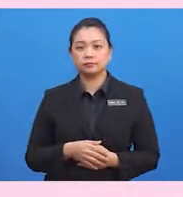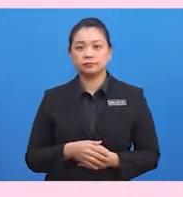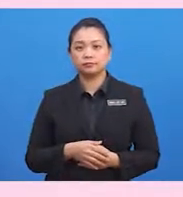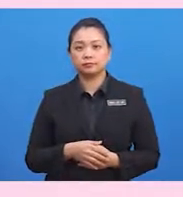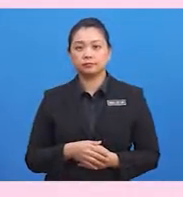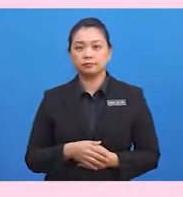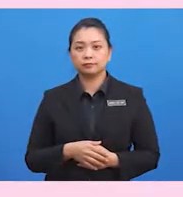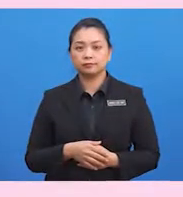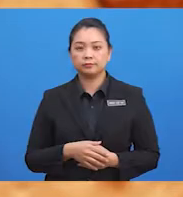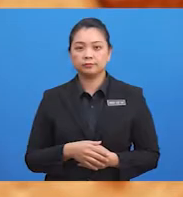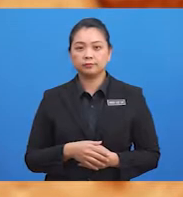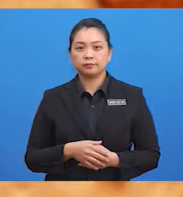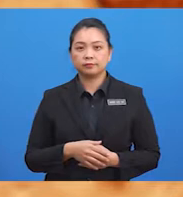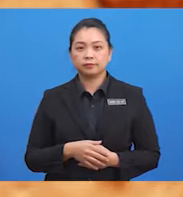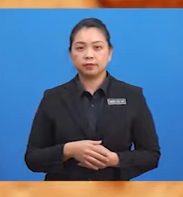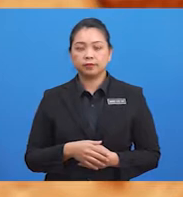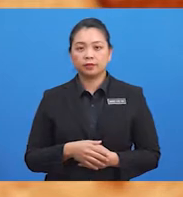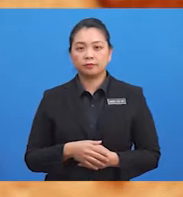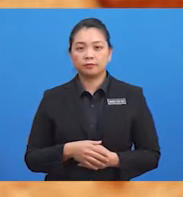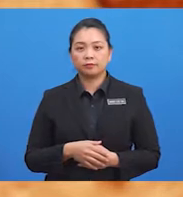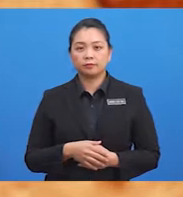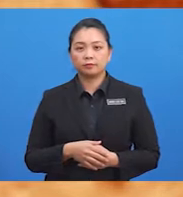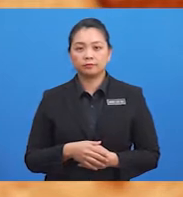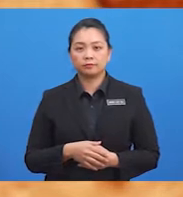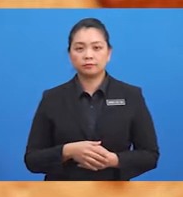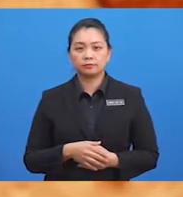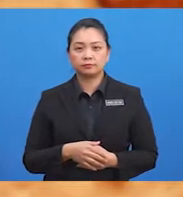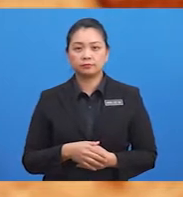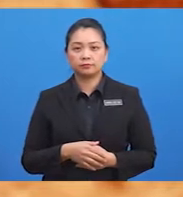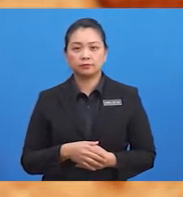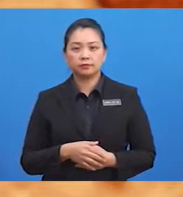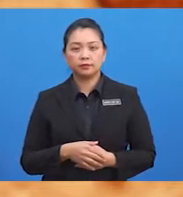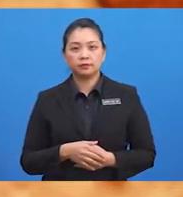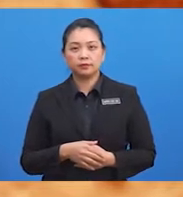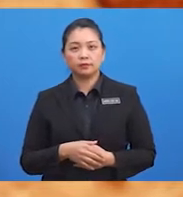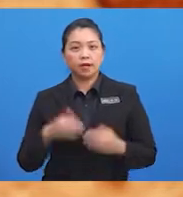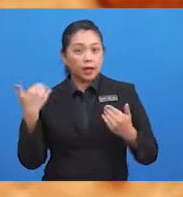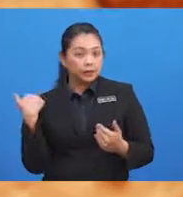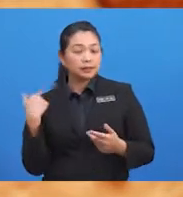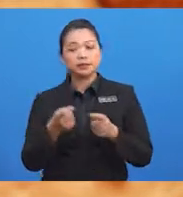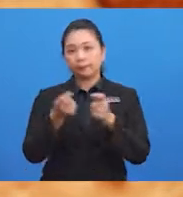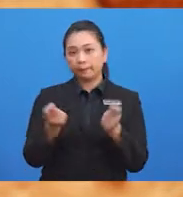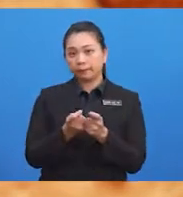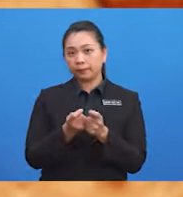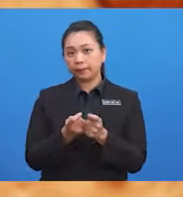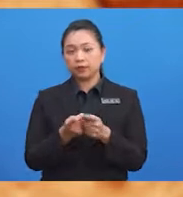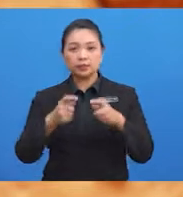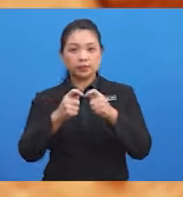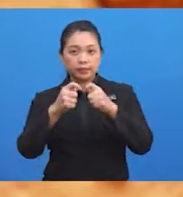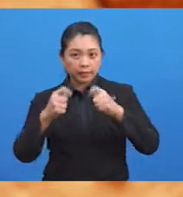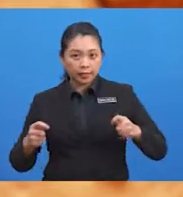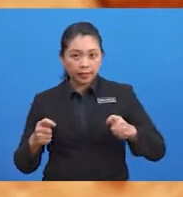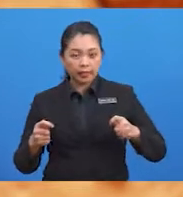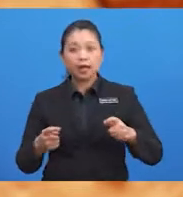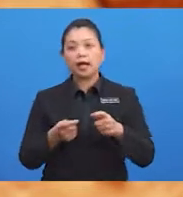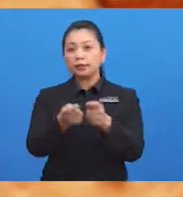angin monsun terlalu antaranya ilah kemudahan membaca kapal tempat penginapan tempat